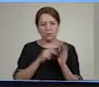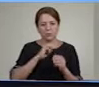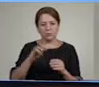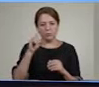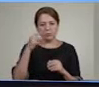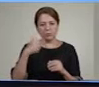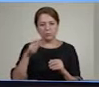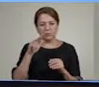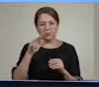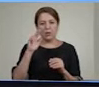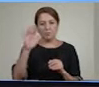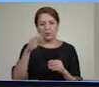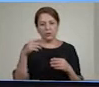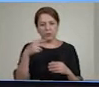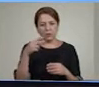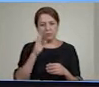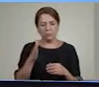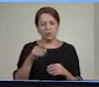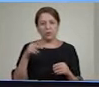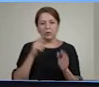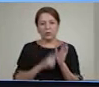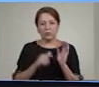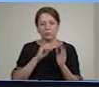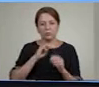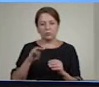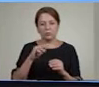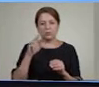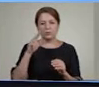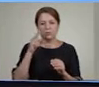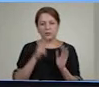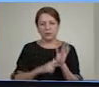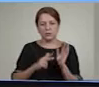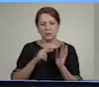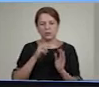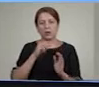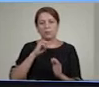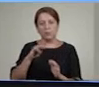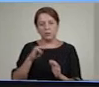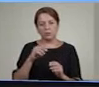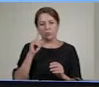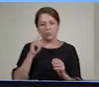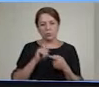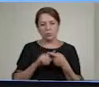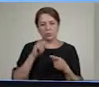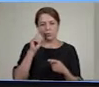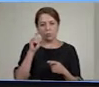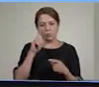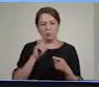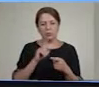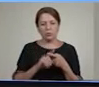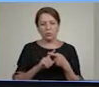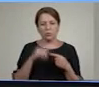78135 teng bo'ladi 70000 qo'shuv 8000 qo'shuv 100 qo'shuv 30 qo'shuv